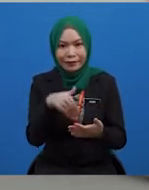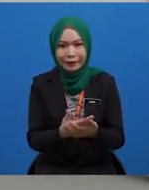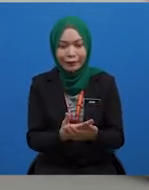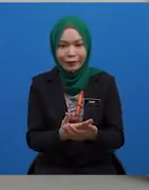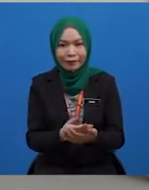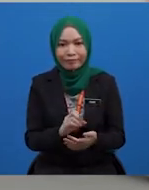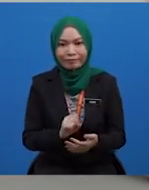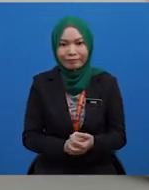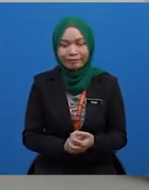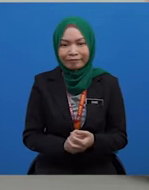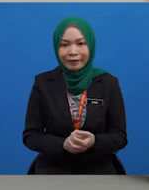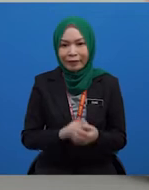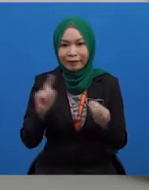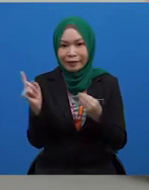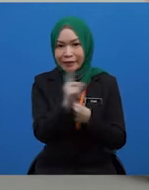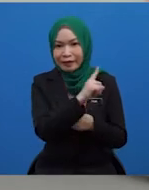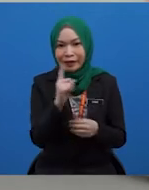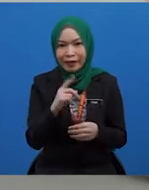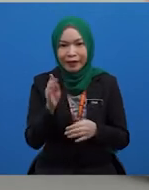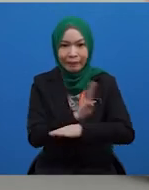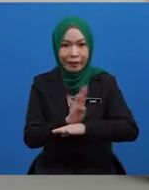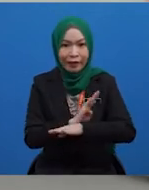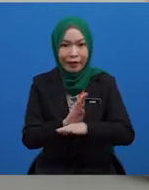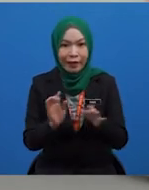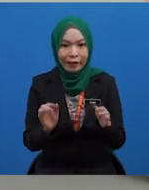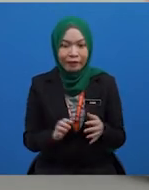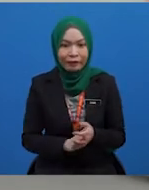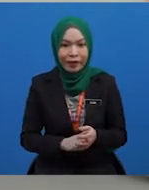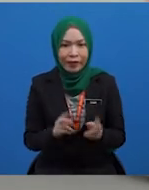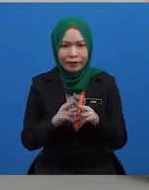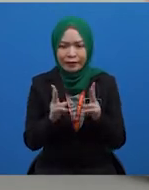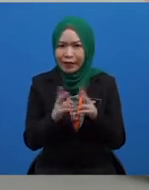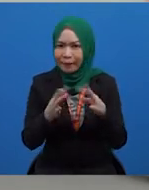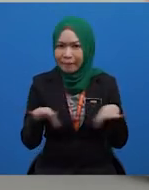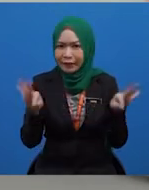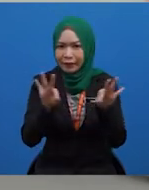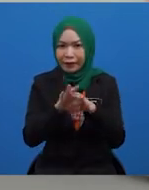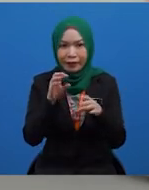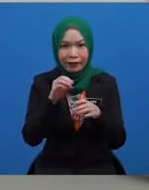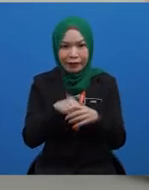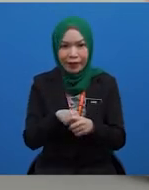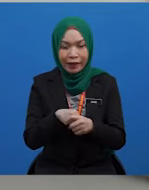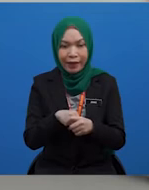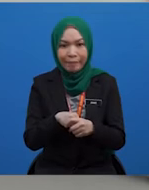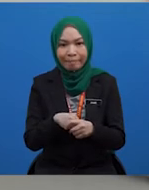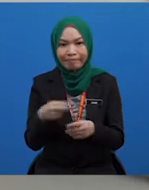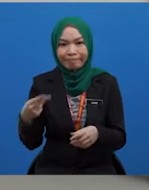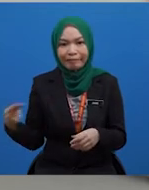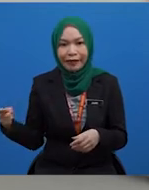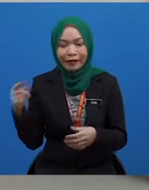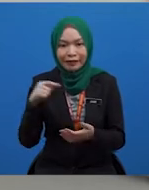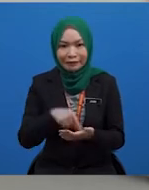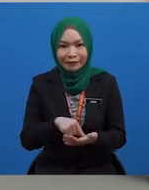persekitaran perniagaan juga memainkan peranan yang sangat penting dalam hal perubahan ini.